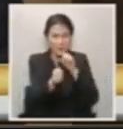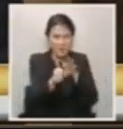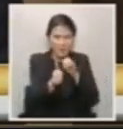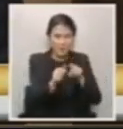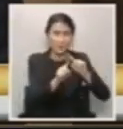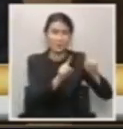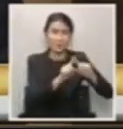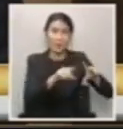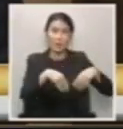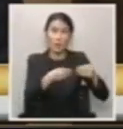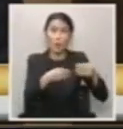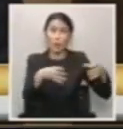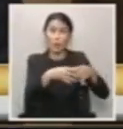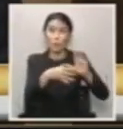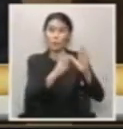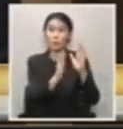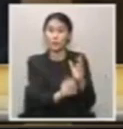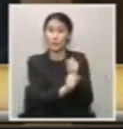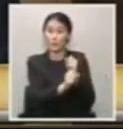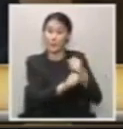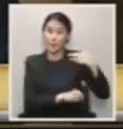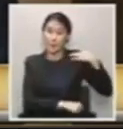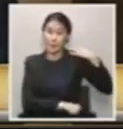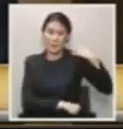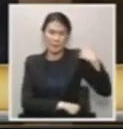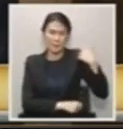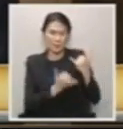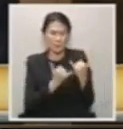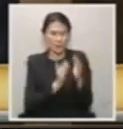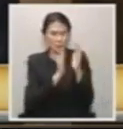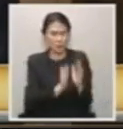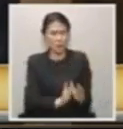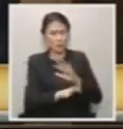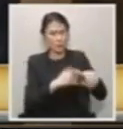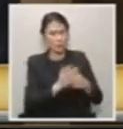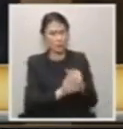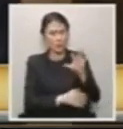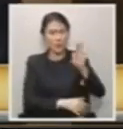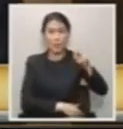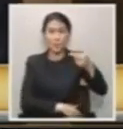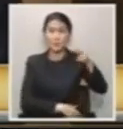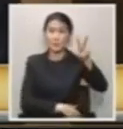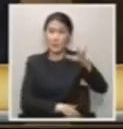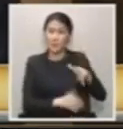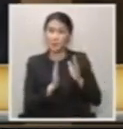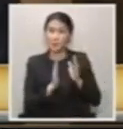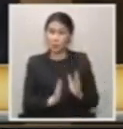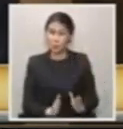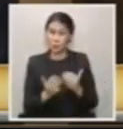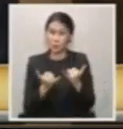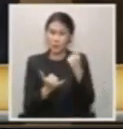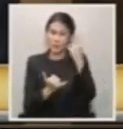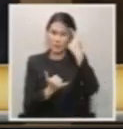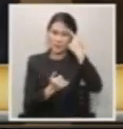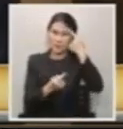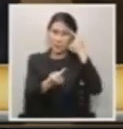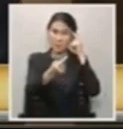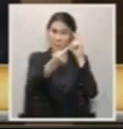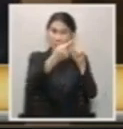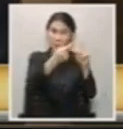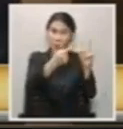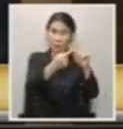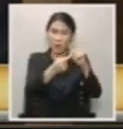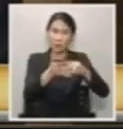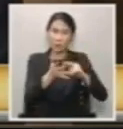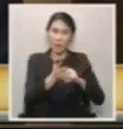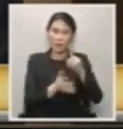ของพัฒนาสังคมซึ่งปัจจุบันนี้มีอยู่ประมาณ 93,000 คนทั่วประเทศเราได้ตั้งเป้าไว้ว่า